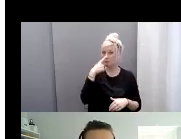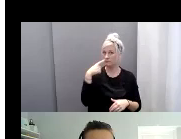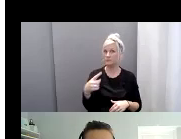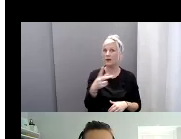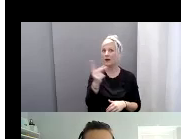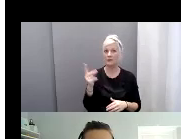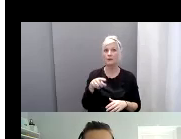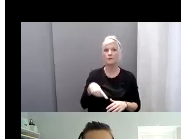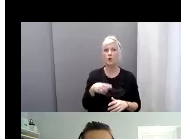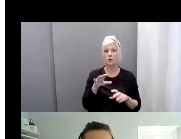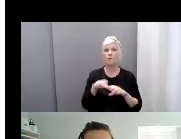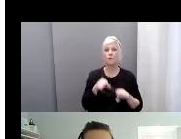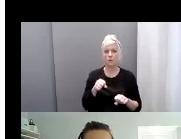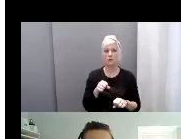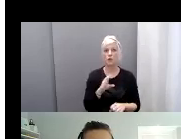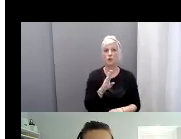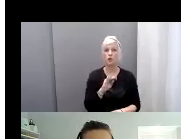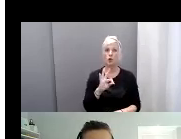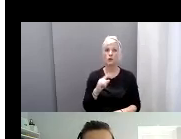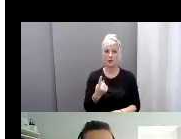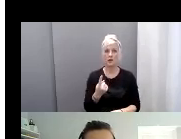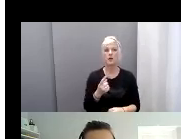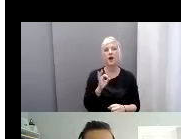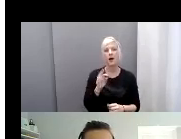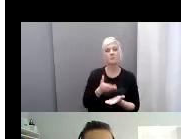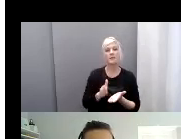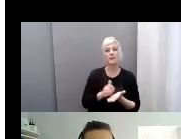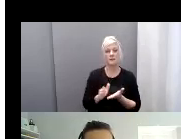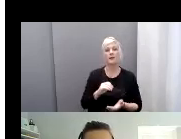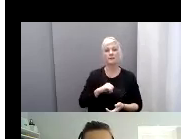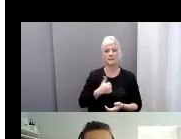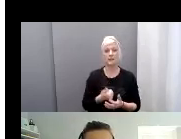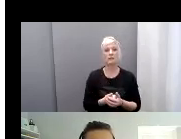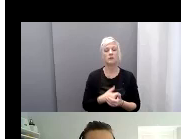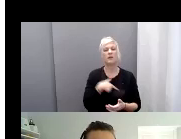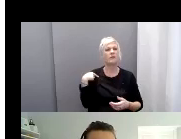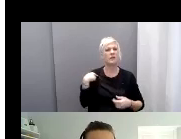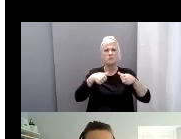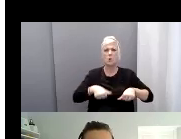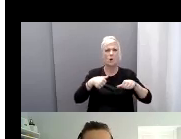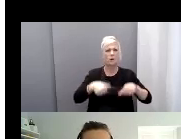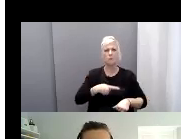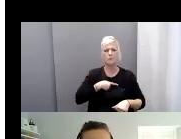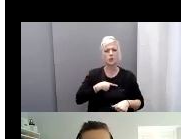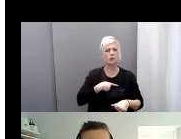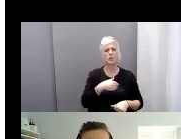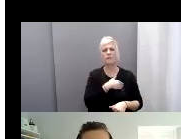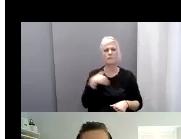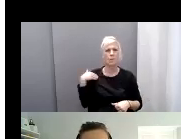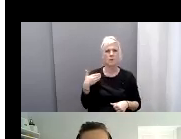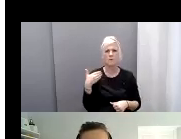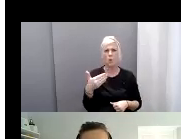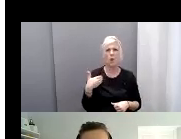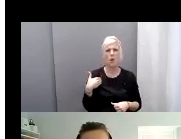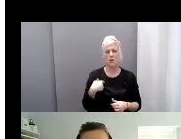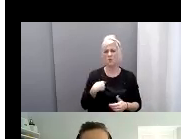en intellektuell funktionsnedsättning som berättar. Vi bråkade för mycket, jag och min flickvän. Och så var jag inte så